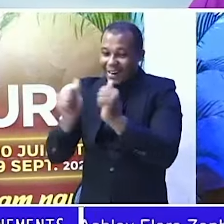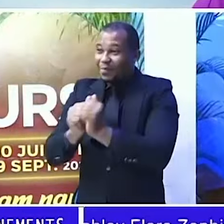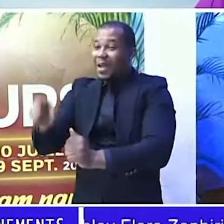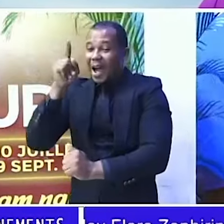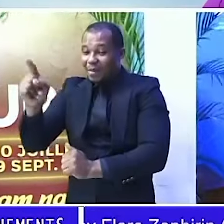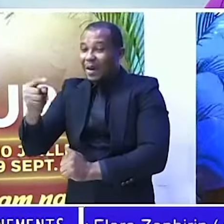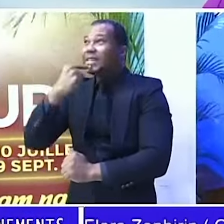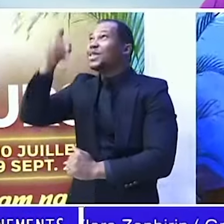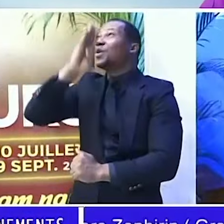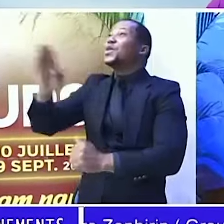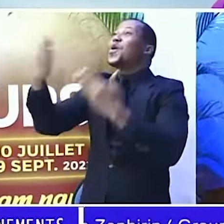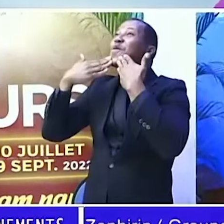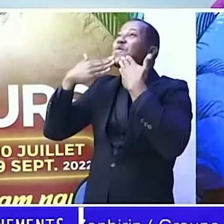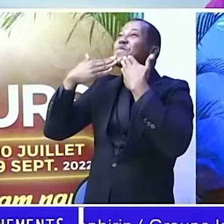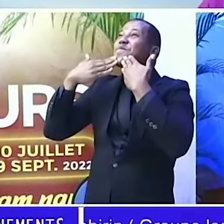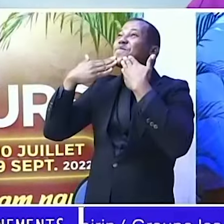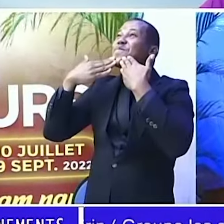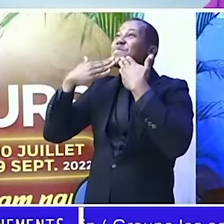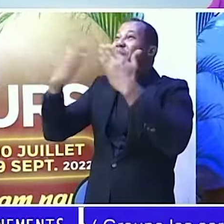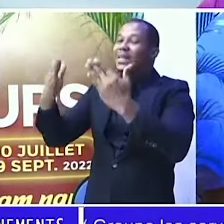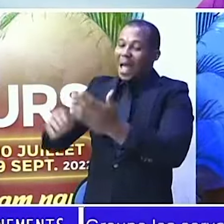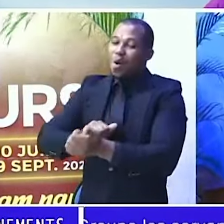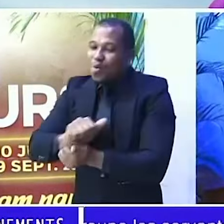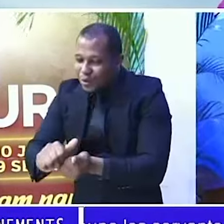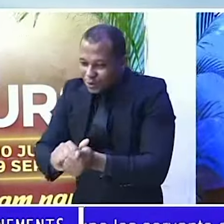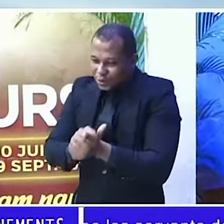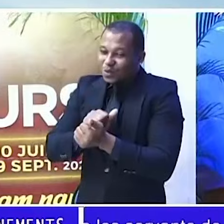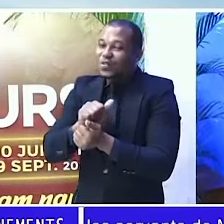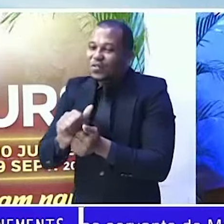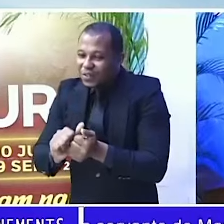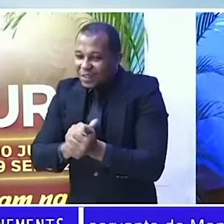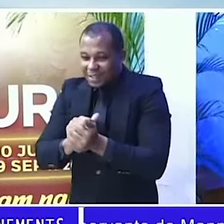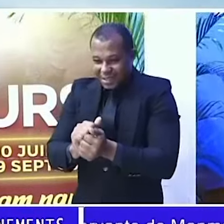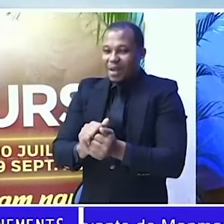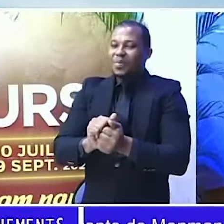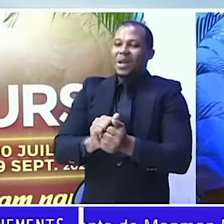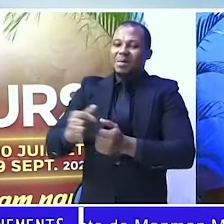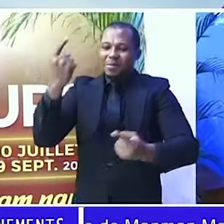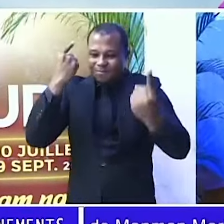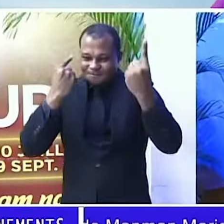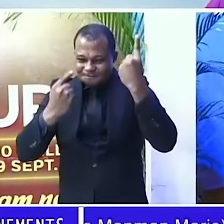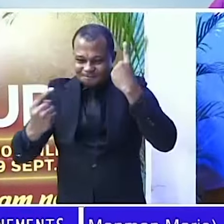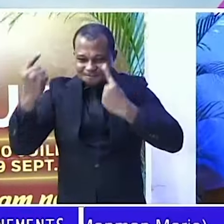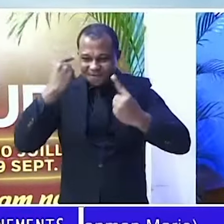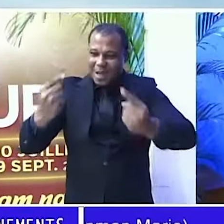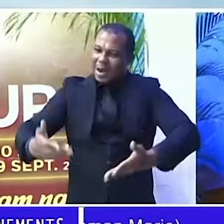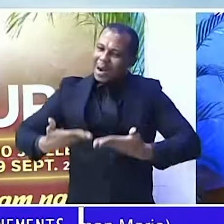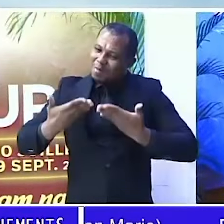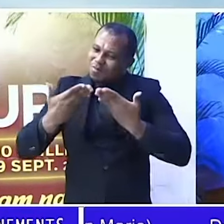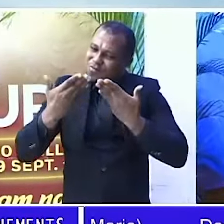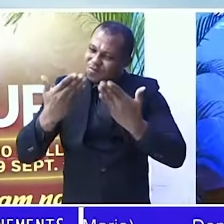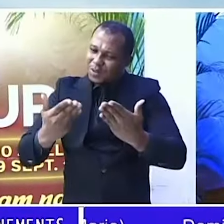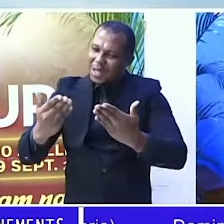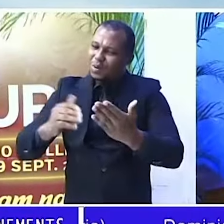Dieu, merci, parce que, souffrance que l'a enduré, il considérait que la pote souffrance là pour tout le monde